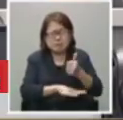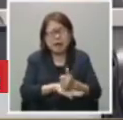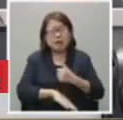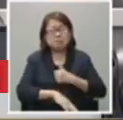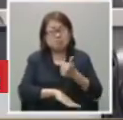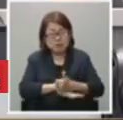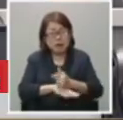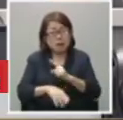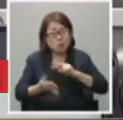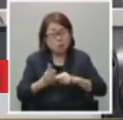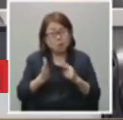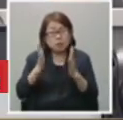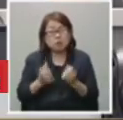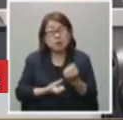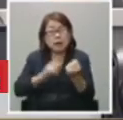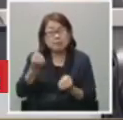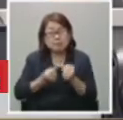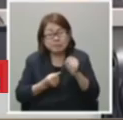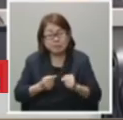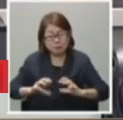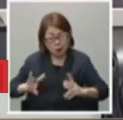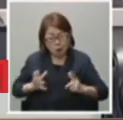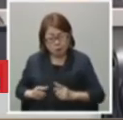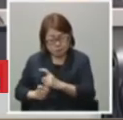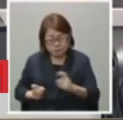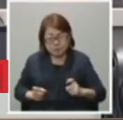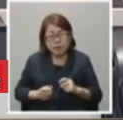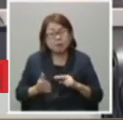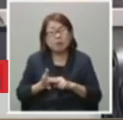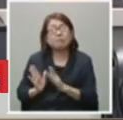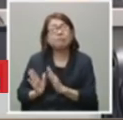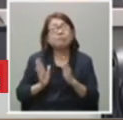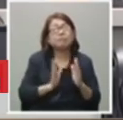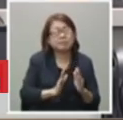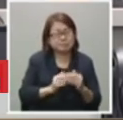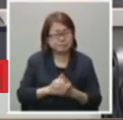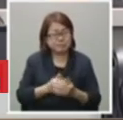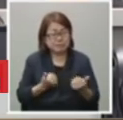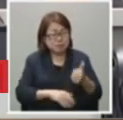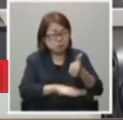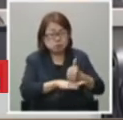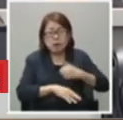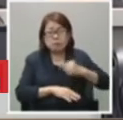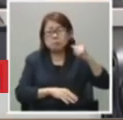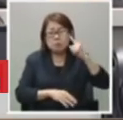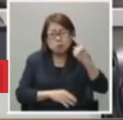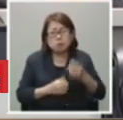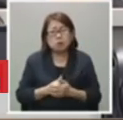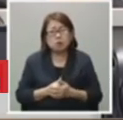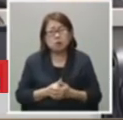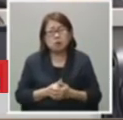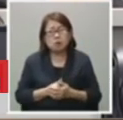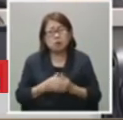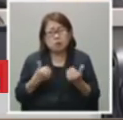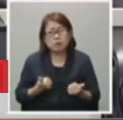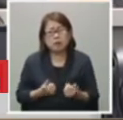ครับไม่รู้ตัวเลยนะครับทุกวันนี้ว่านักแข่งท่านนายกรัฐมนตรีพลเอกประยุทธ์จันทร์โอชานี่เปียกหมดแล้วนะ